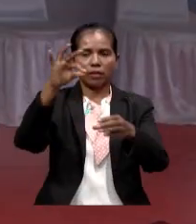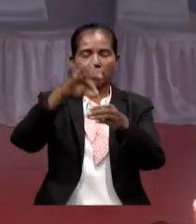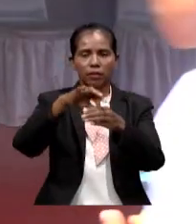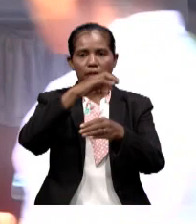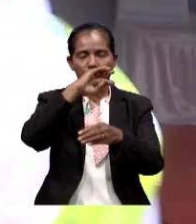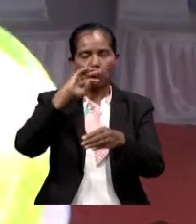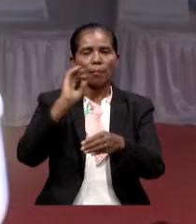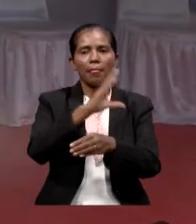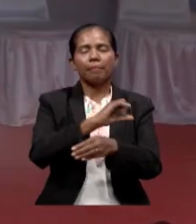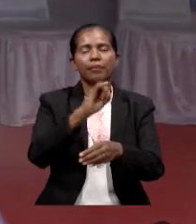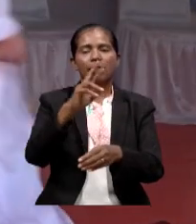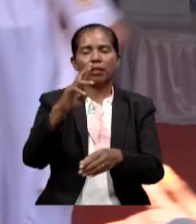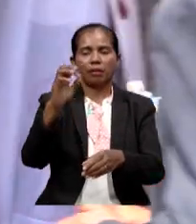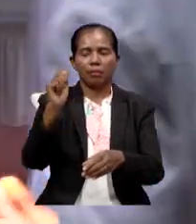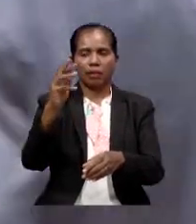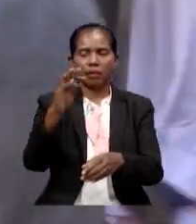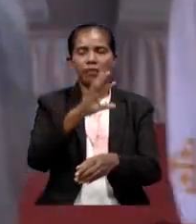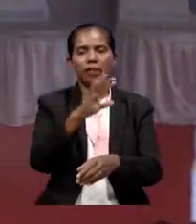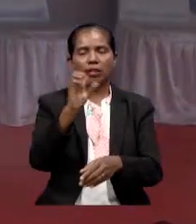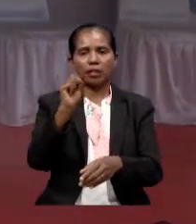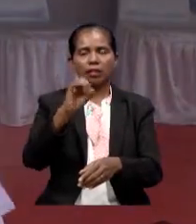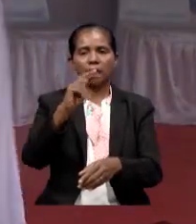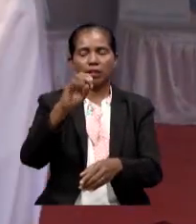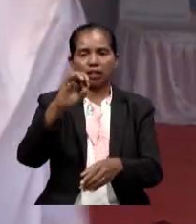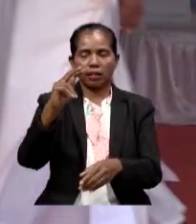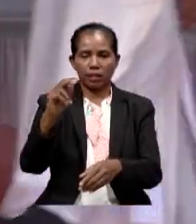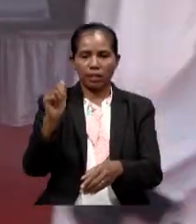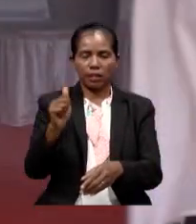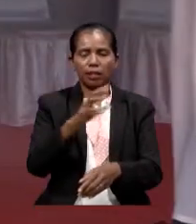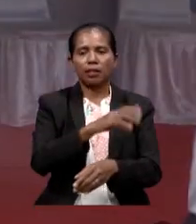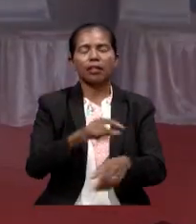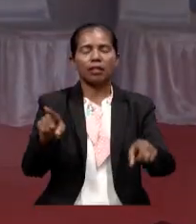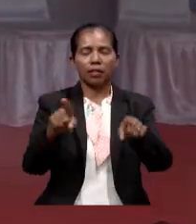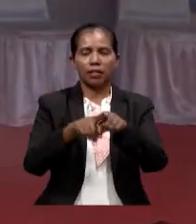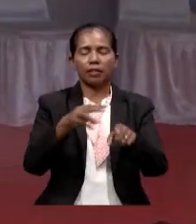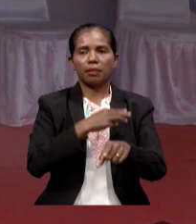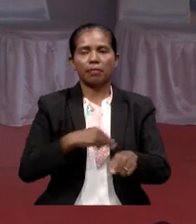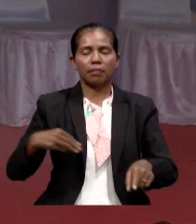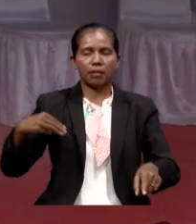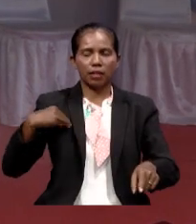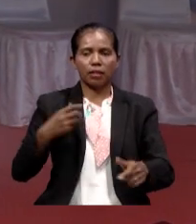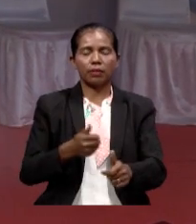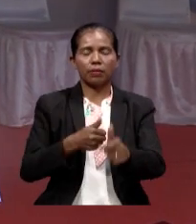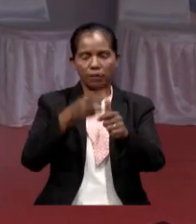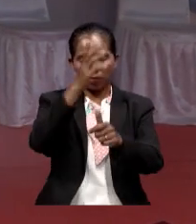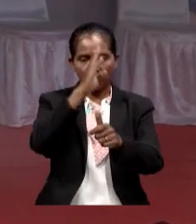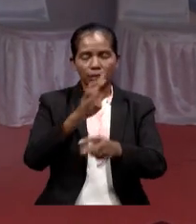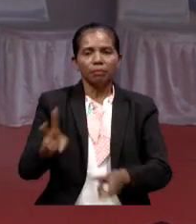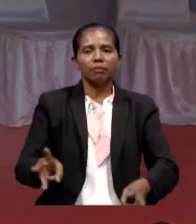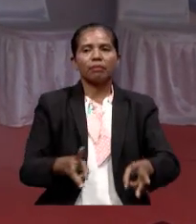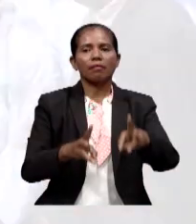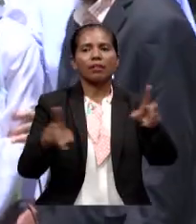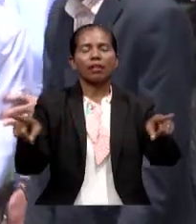irmã Francisca Soares de Araújo no irmã Nídia Pascoal Amaral no dar madre hodila otuir na maroma kne dalan no